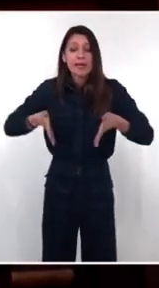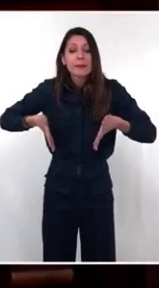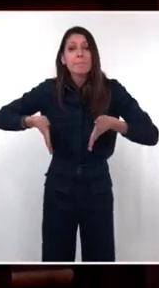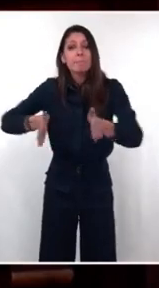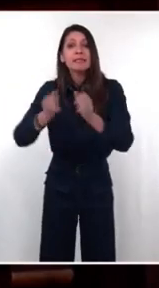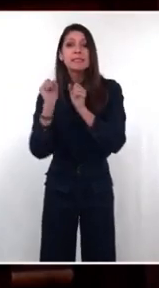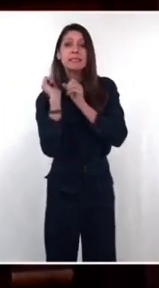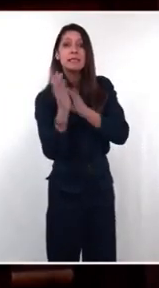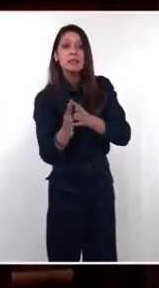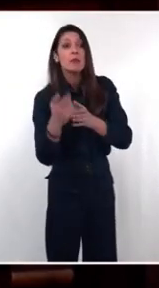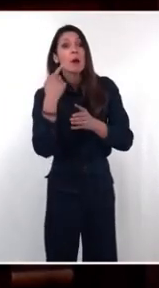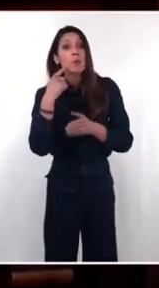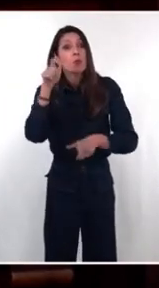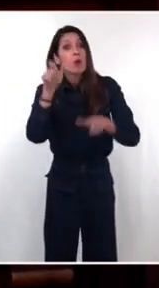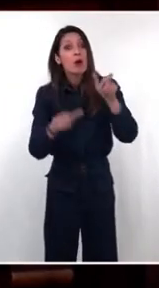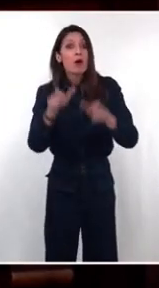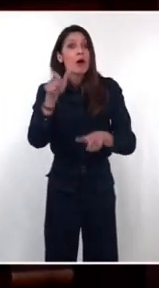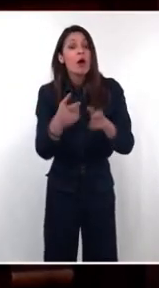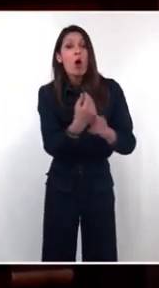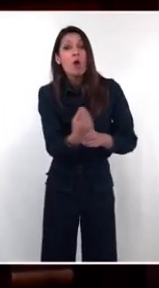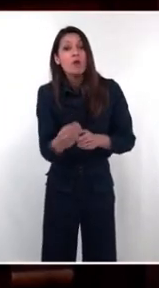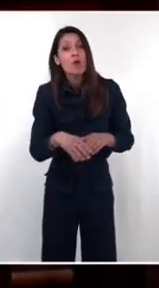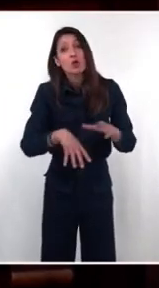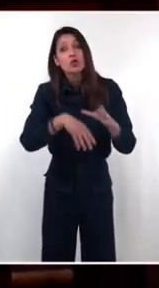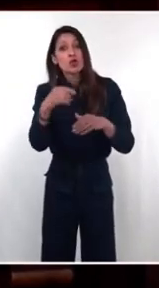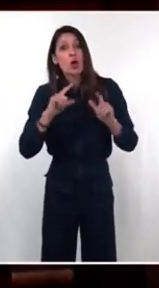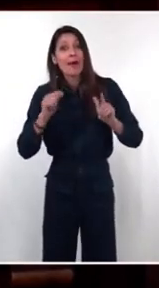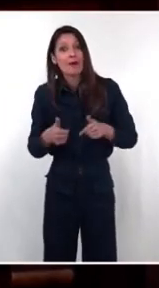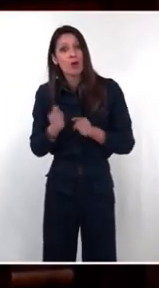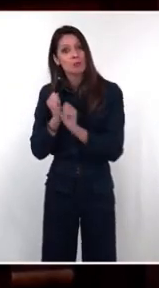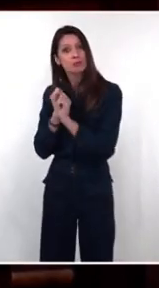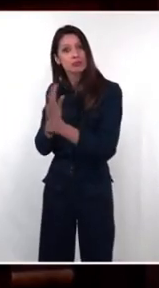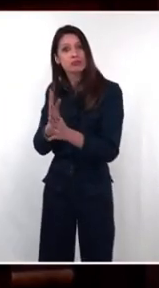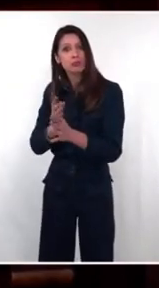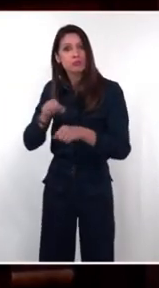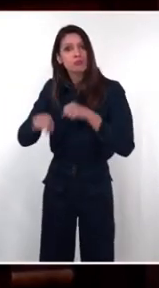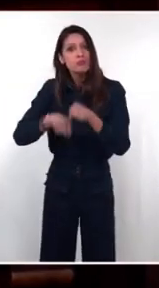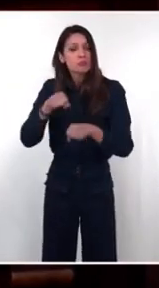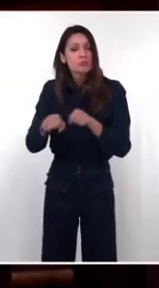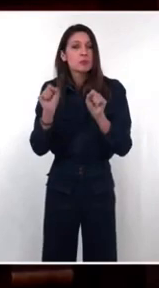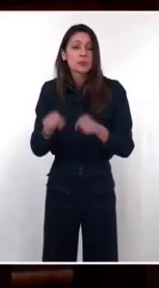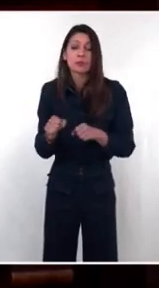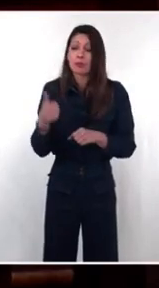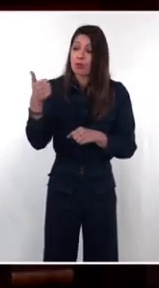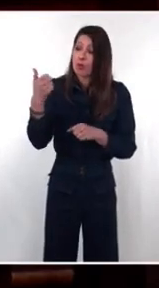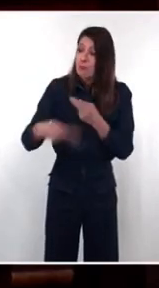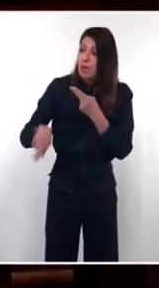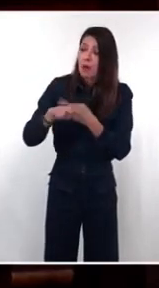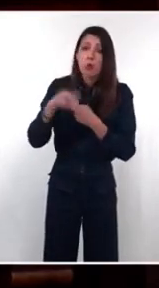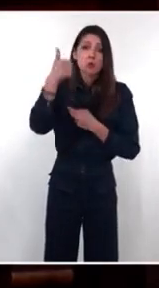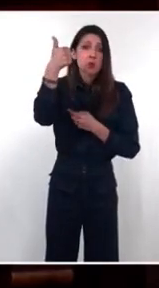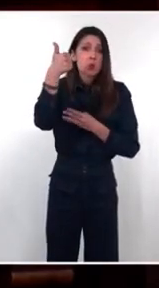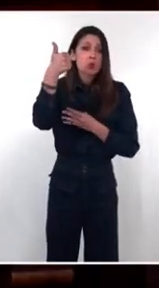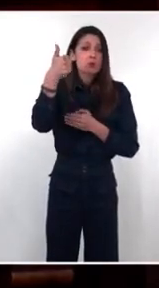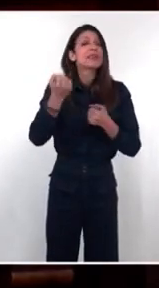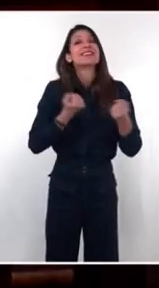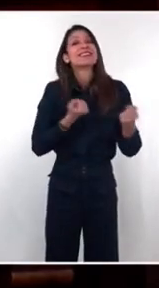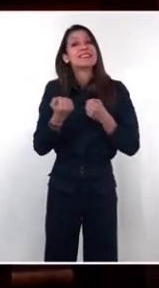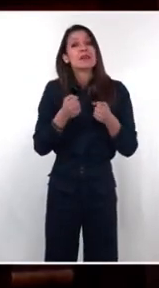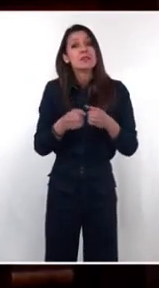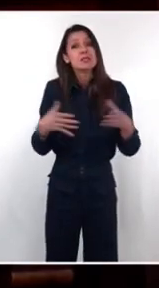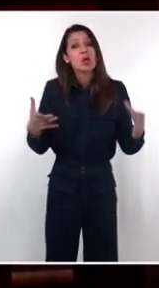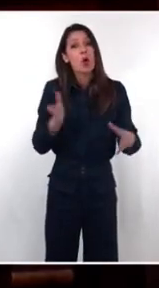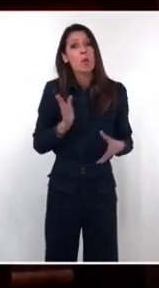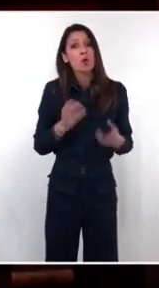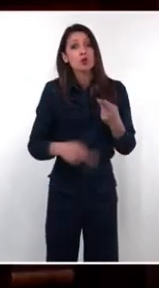des établissements scolaires. J'ai eu, une réponse de votre part et jamais de réponse des services de la métropole sur